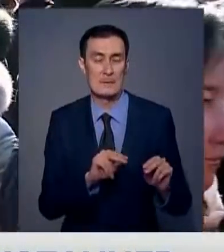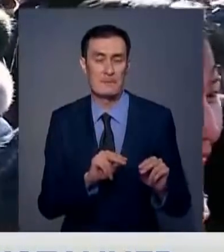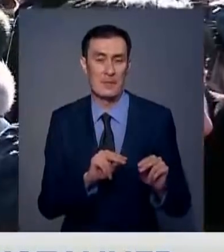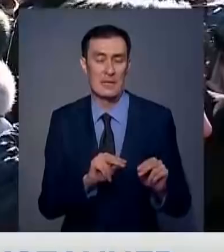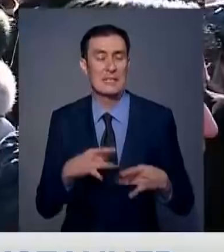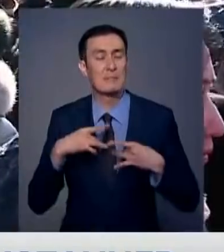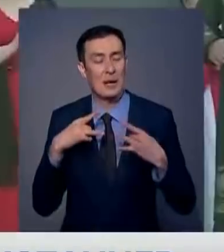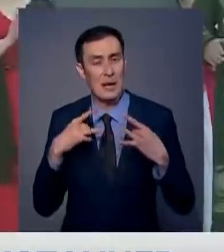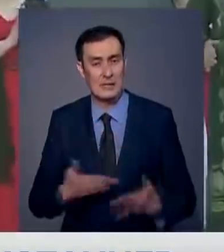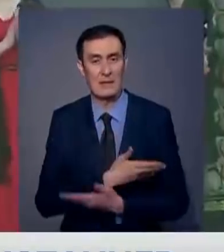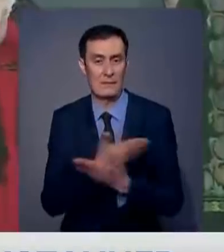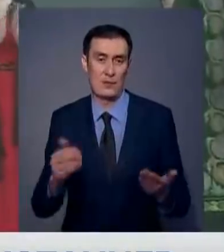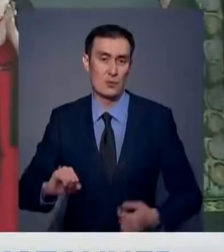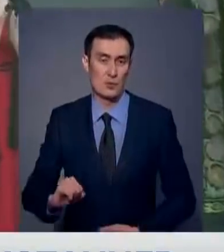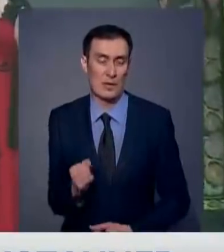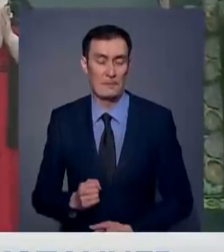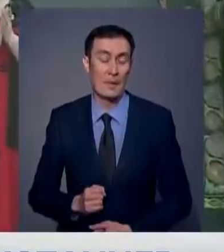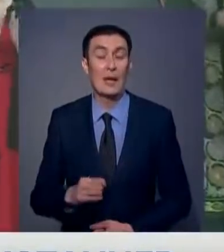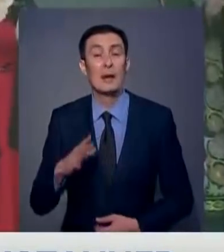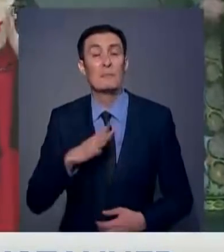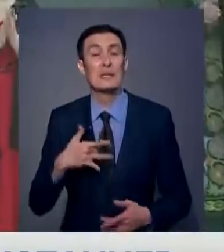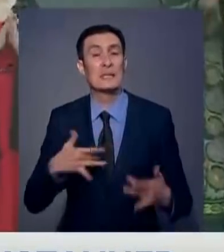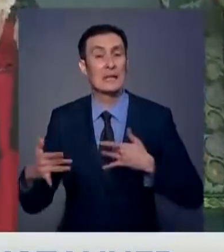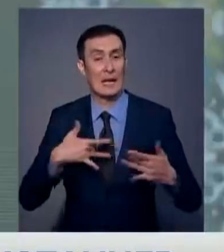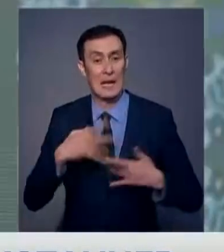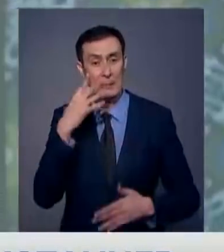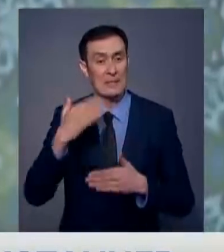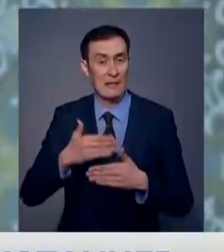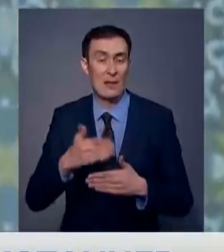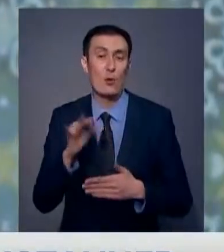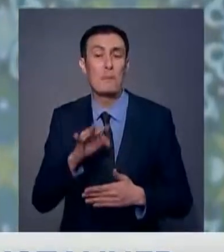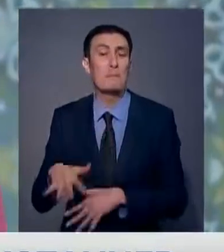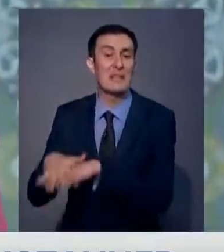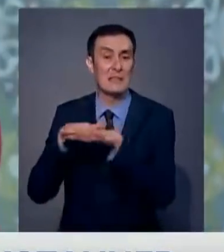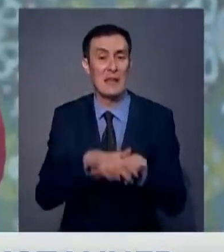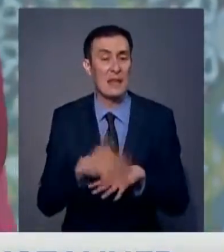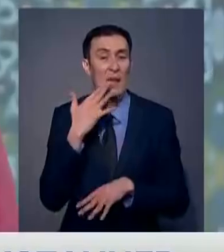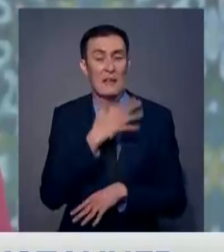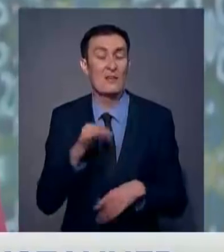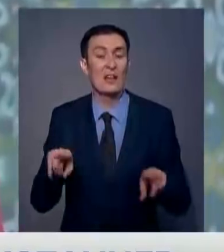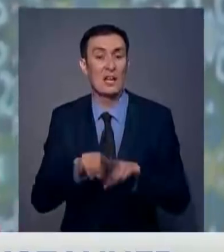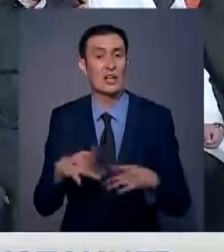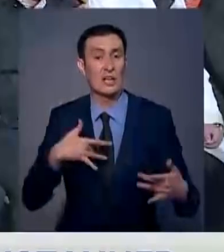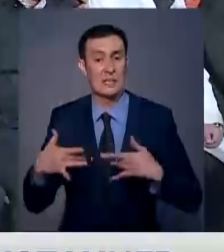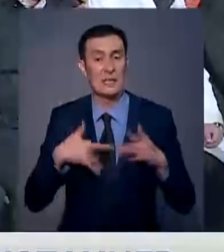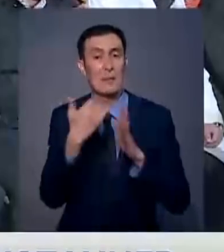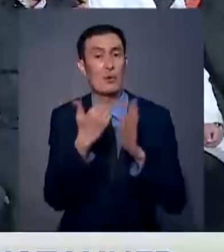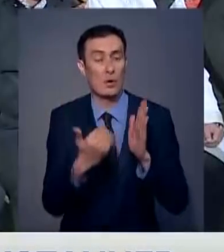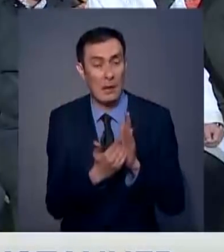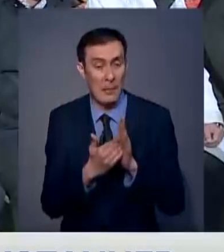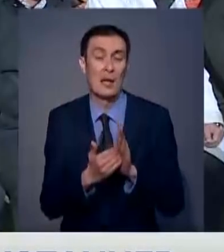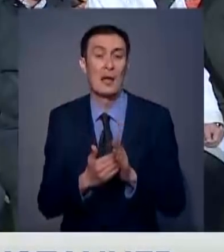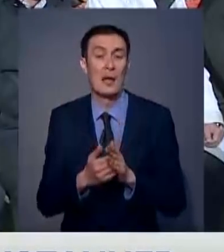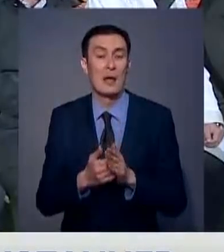С праздником, друзья! Изюминкой праздника стало театральное представление о переселении этносов, а также концертная программа.